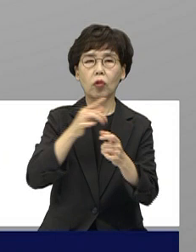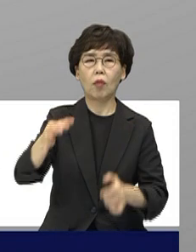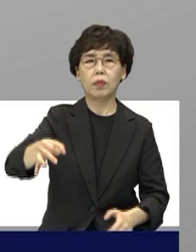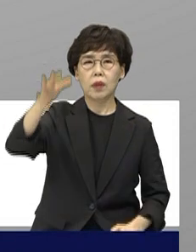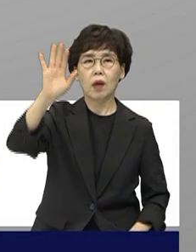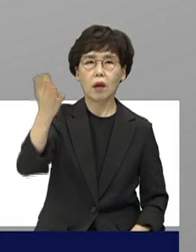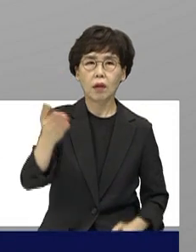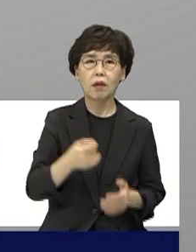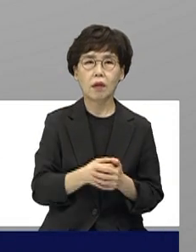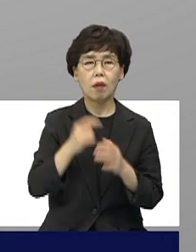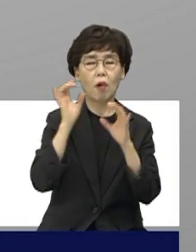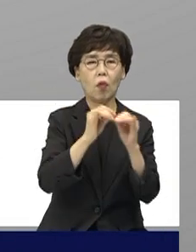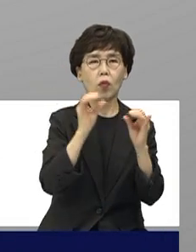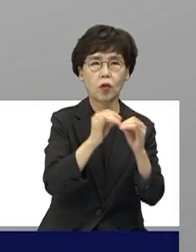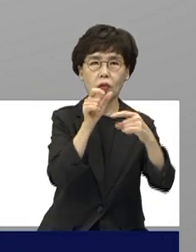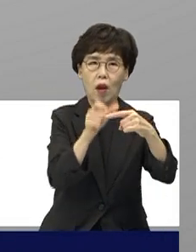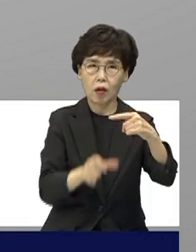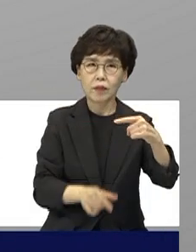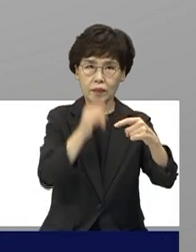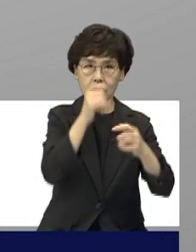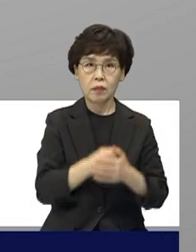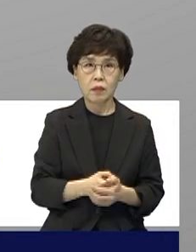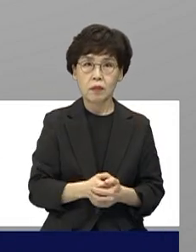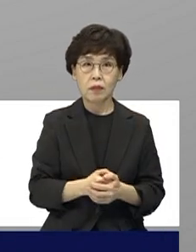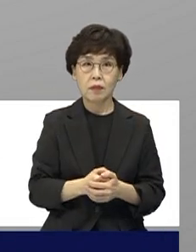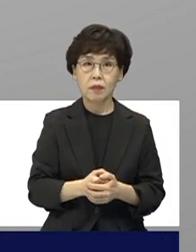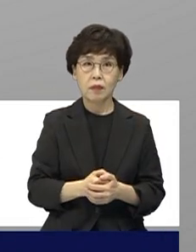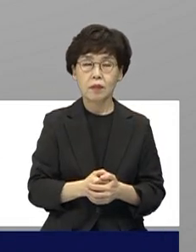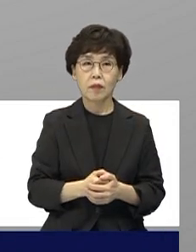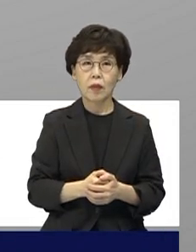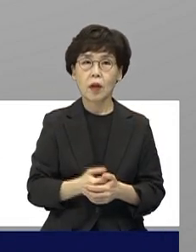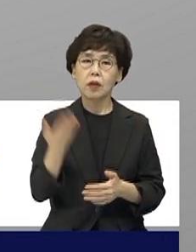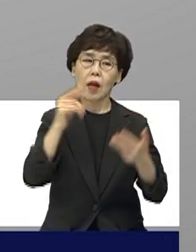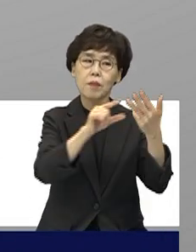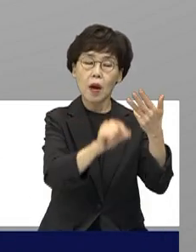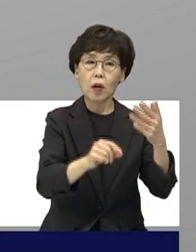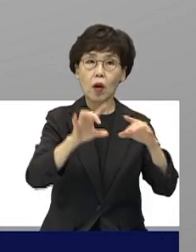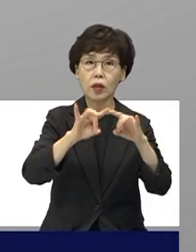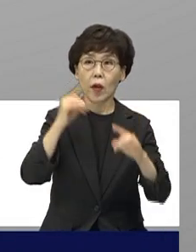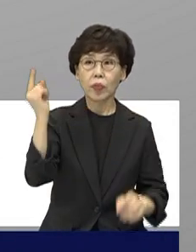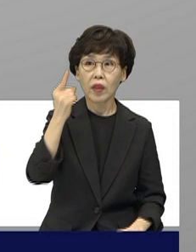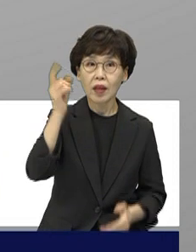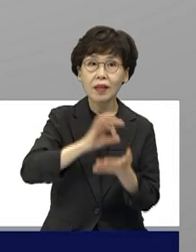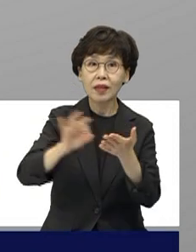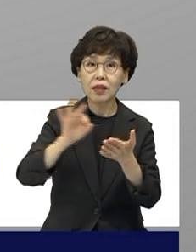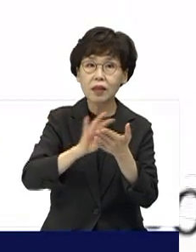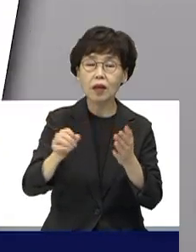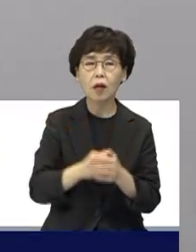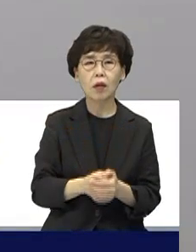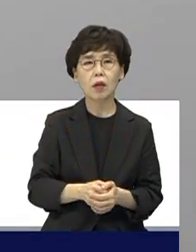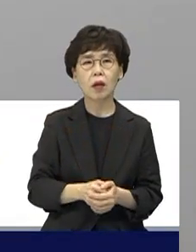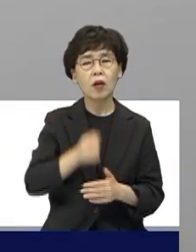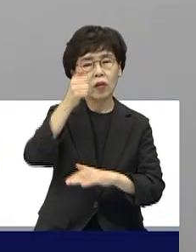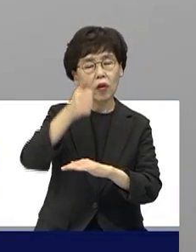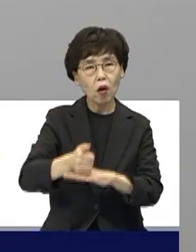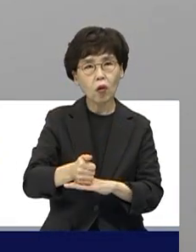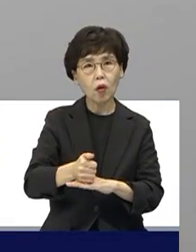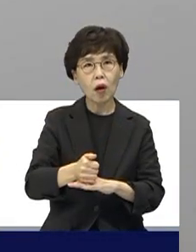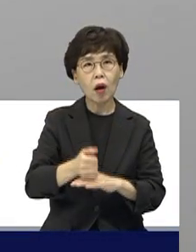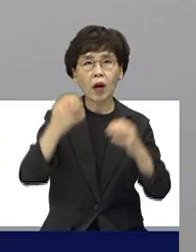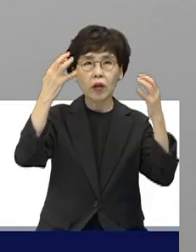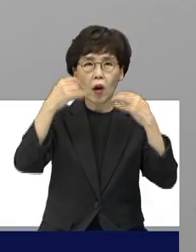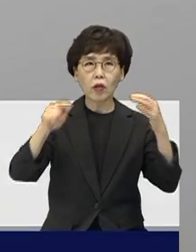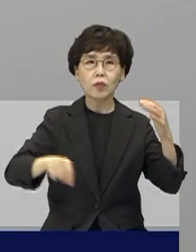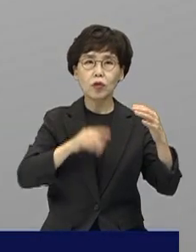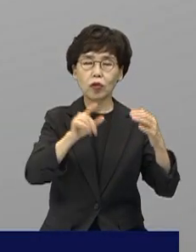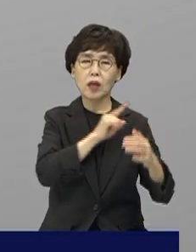올라갔다며 동조하는 댓글들이 줄을 이었습니다. 전력업계에 따르면 지난 8월 전기 거래량은 잠정 집계 결과 역대 여름철